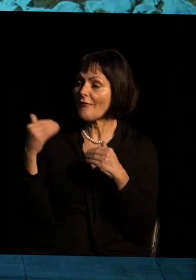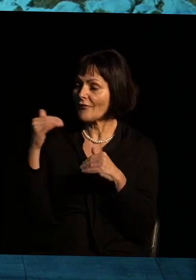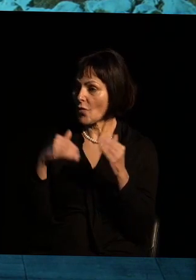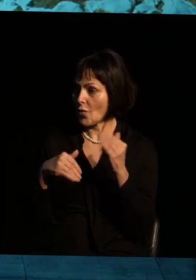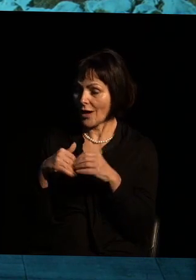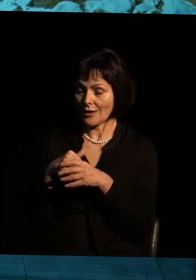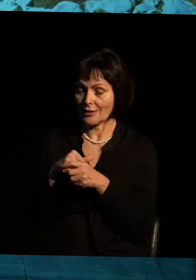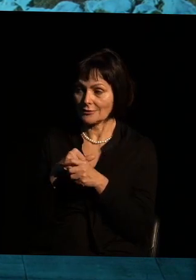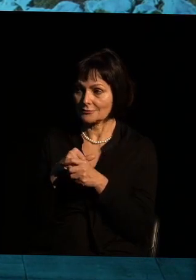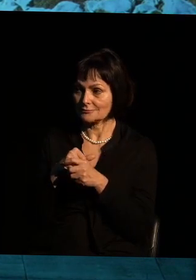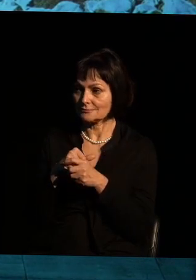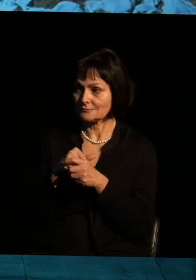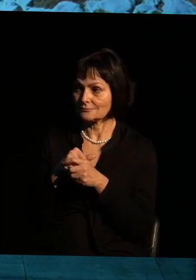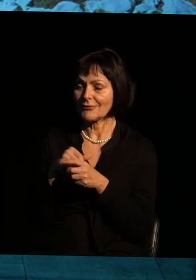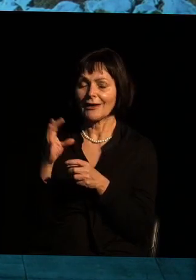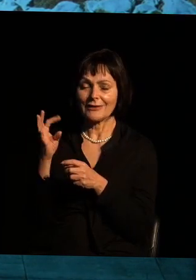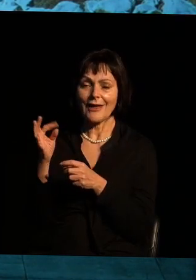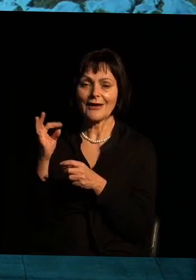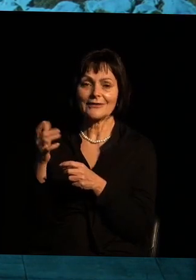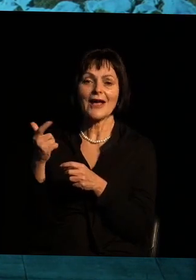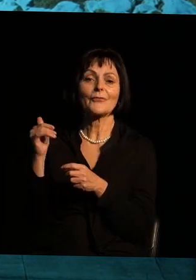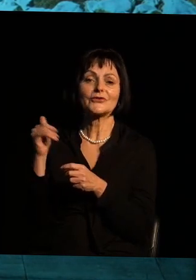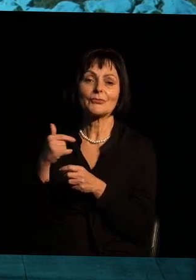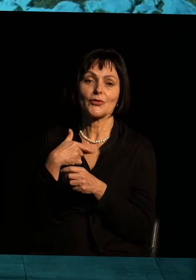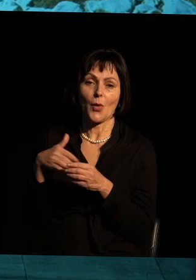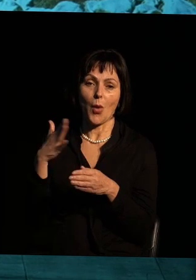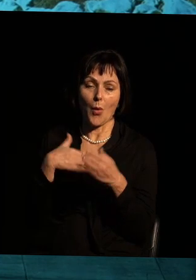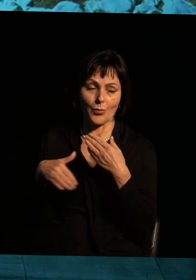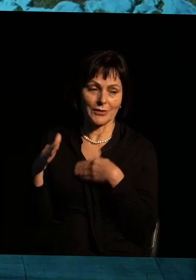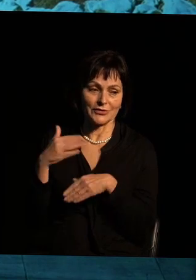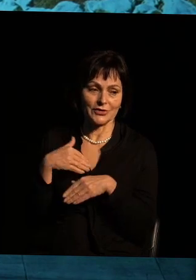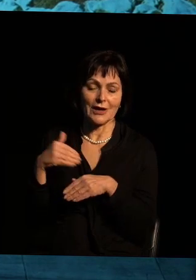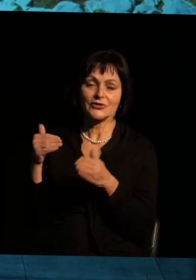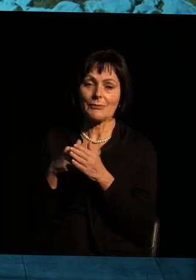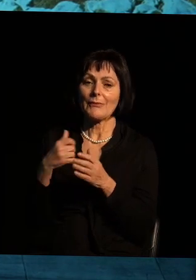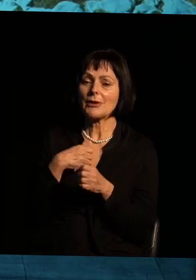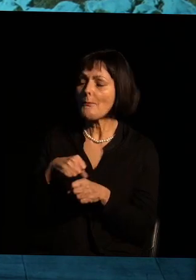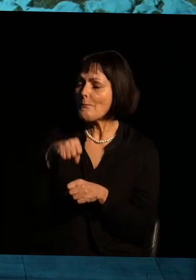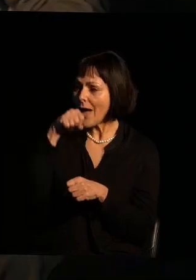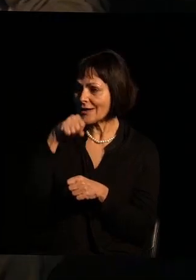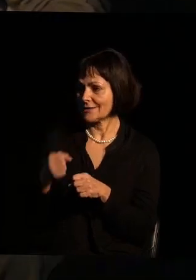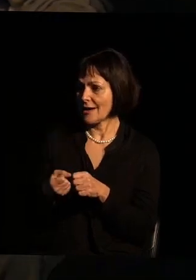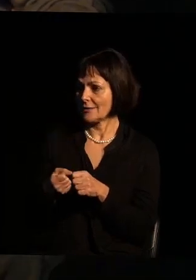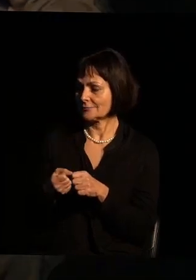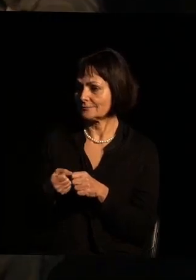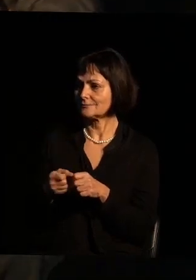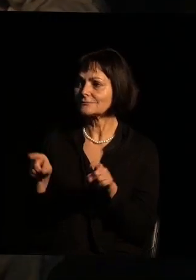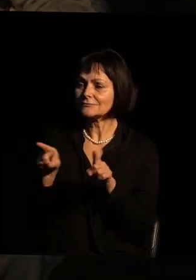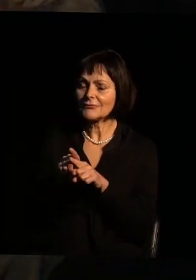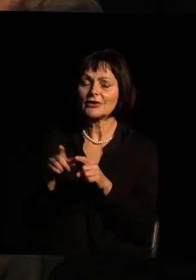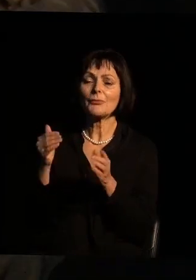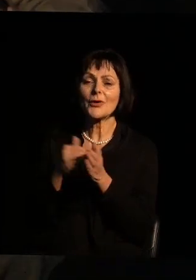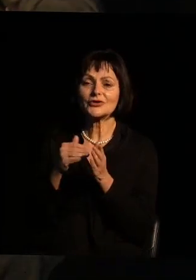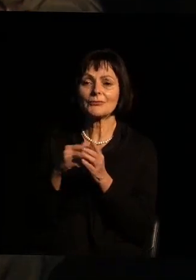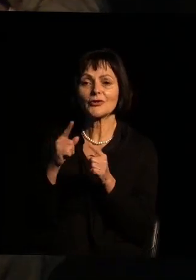czas go spędzasz, prawda? No tak, no trzeba to lubić, zwykłe słowa, trzeba mieć pasję. Oczywiście do tego troszkę